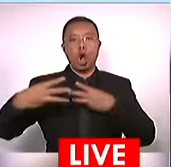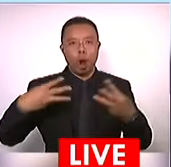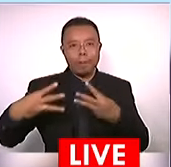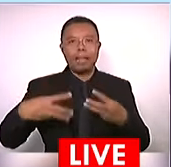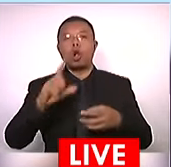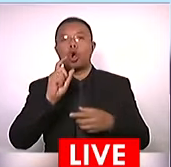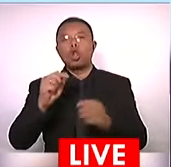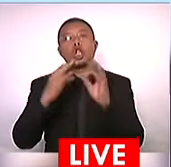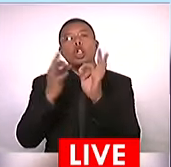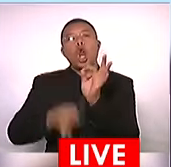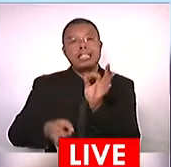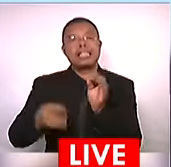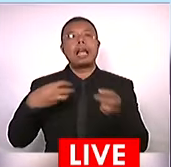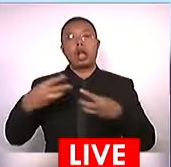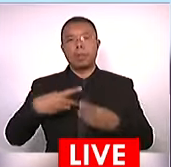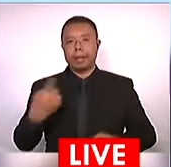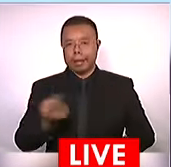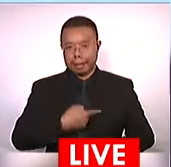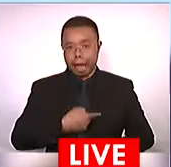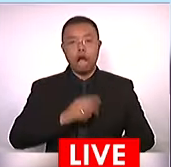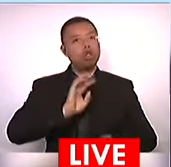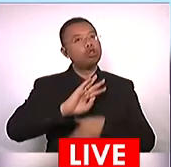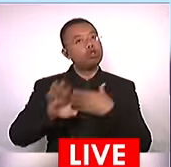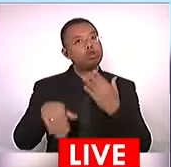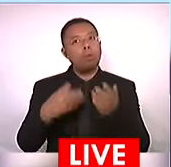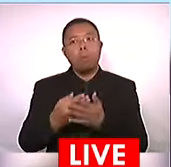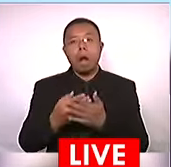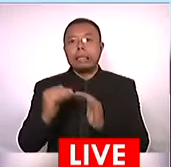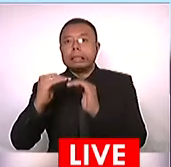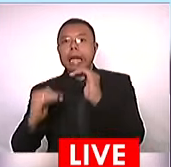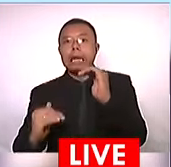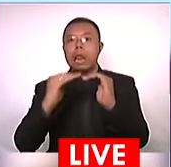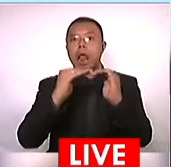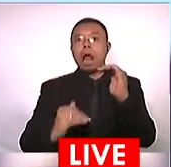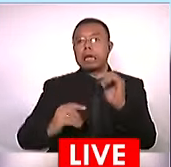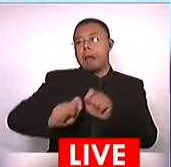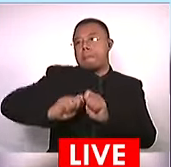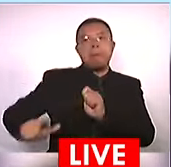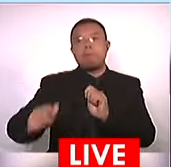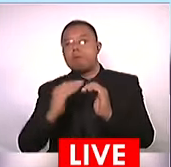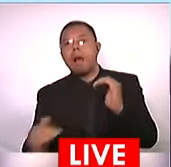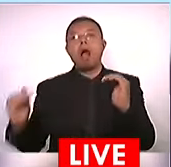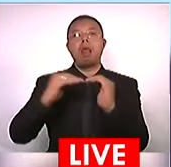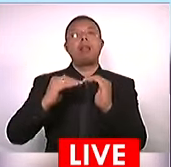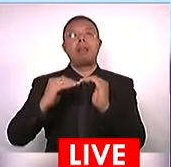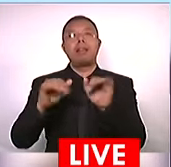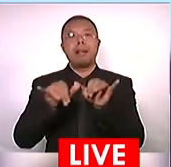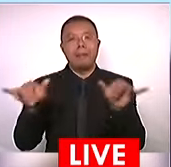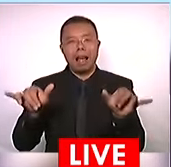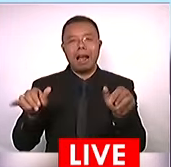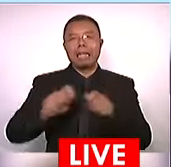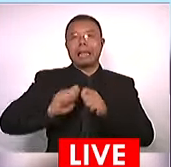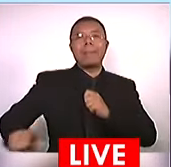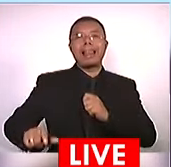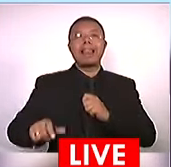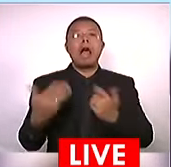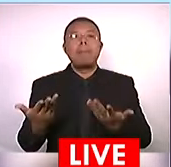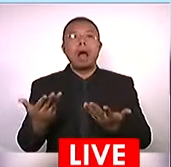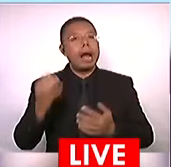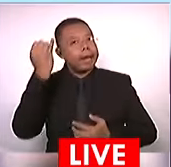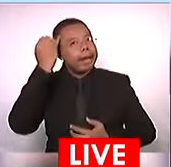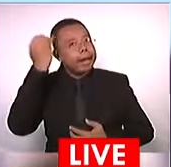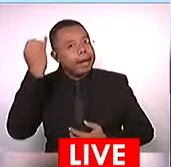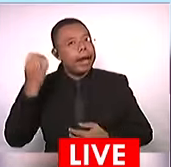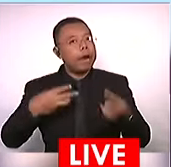sebagai solusi ekonomi kita segala ketidakadilan kita selepet selomik adalah